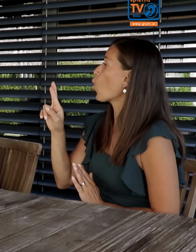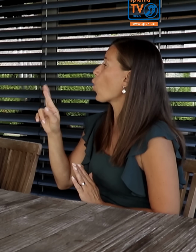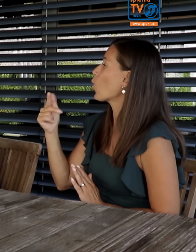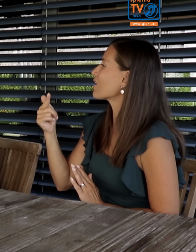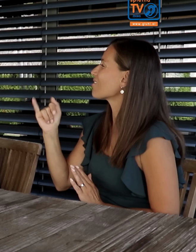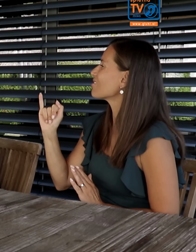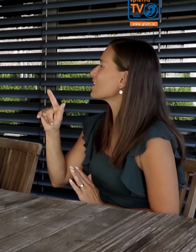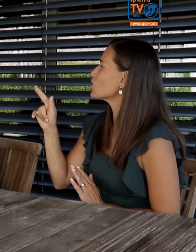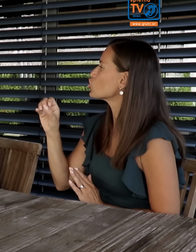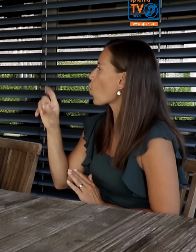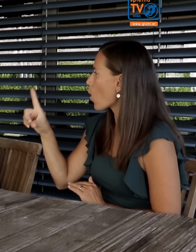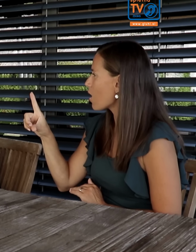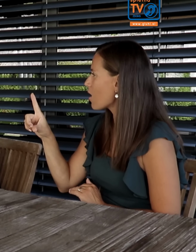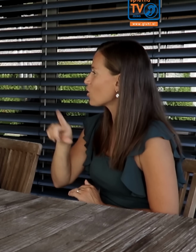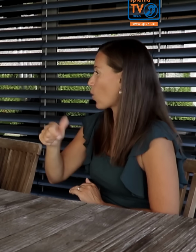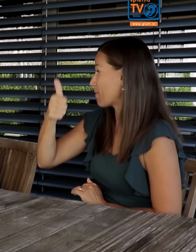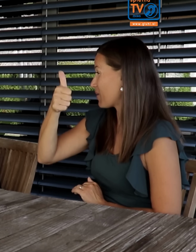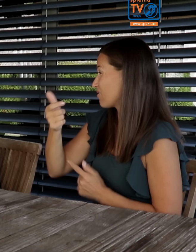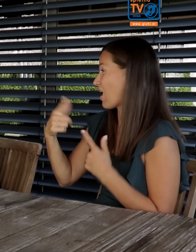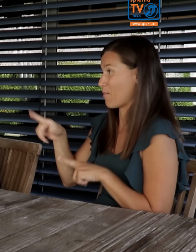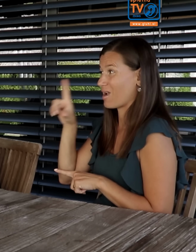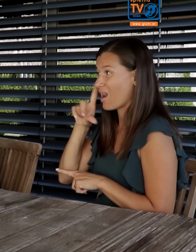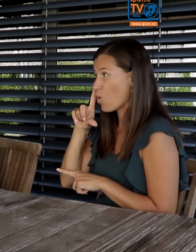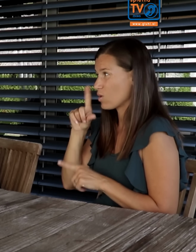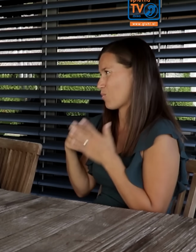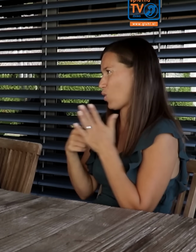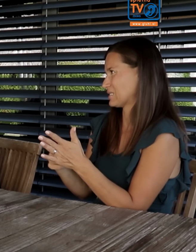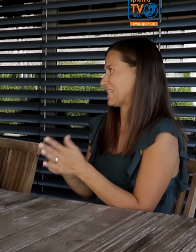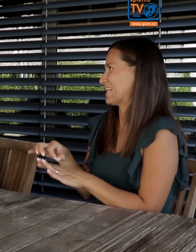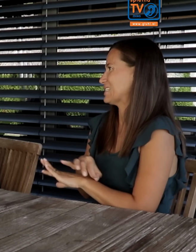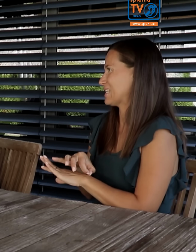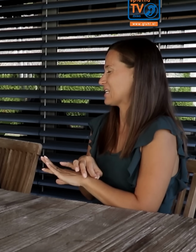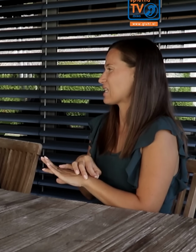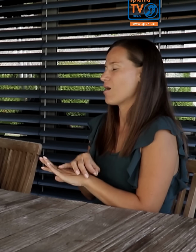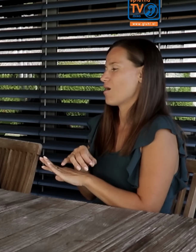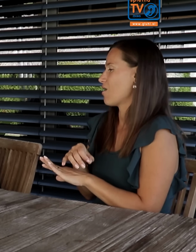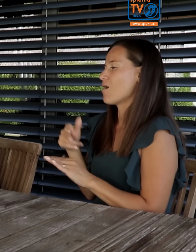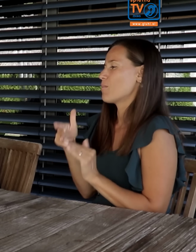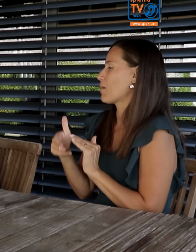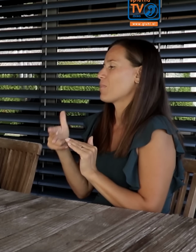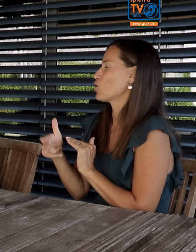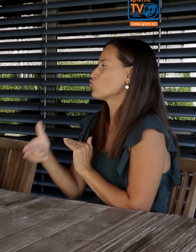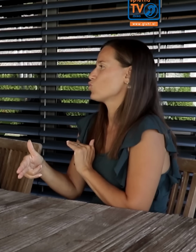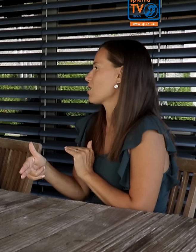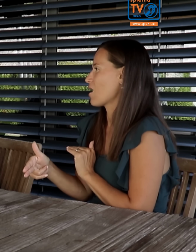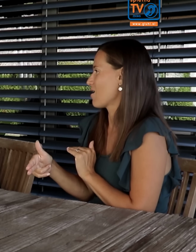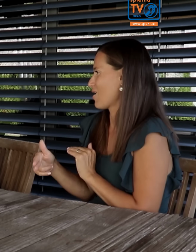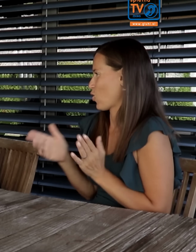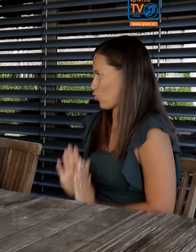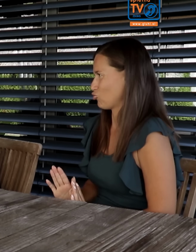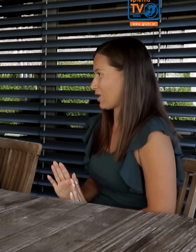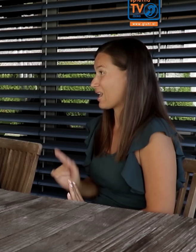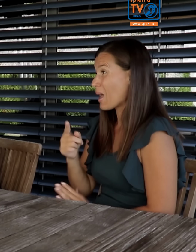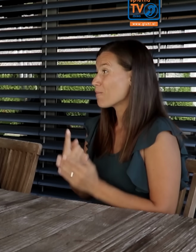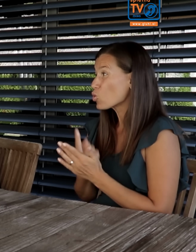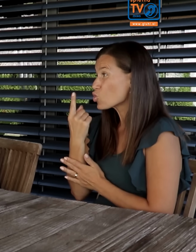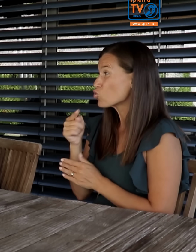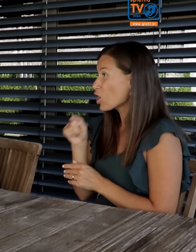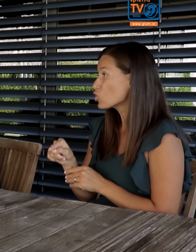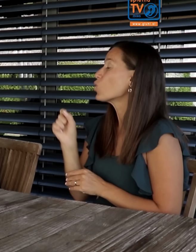je prvi ali pa en glavni pokazatelj stresa, preprečuje hujšanje, povzroča to, da se vzpostavi